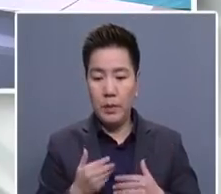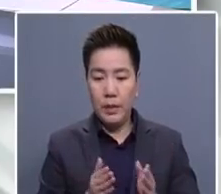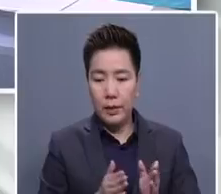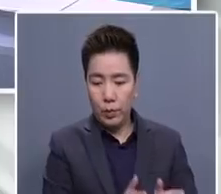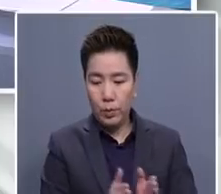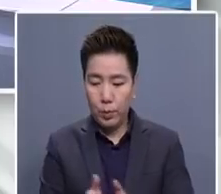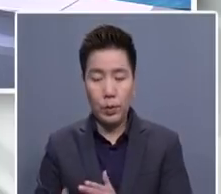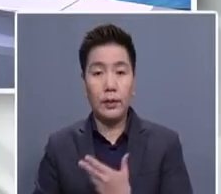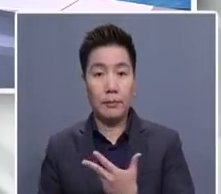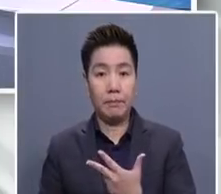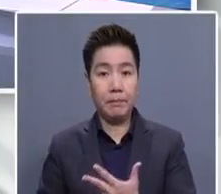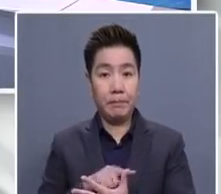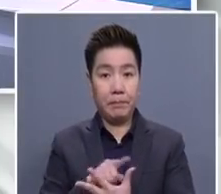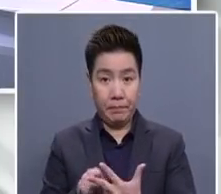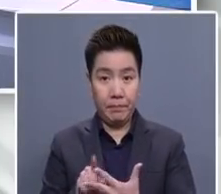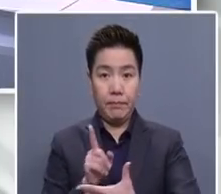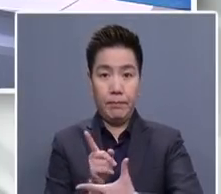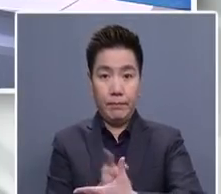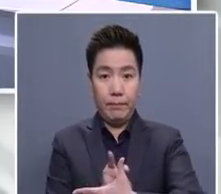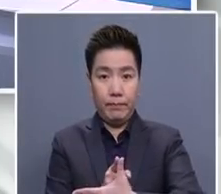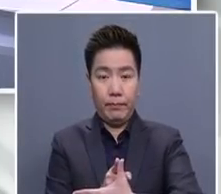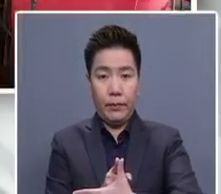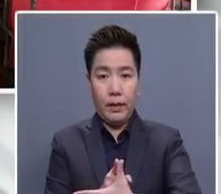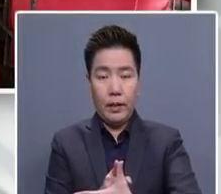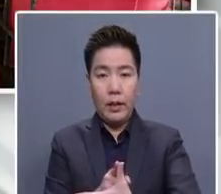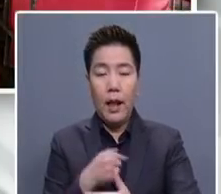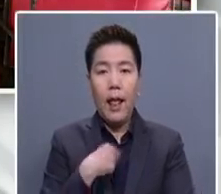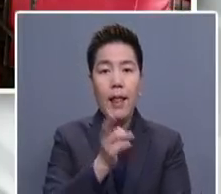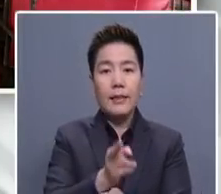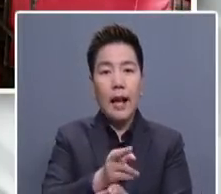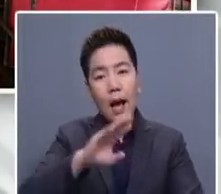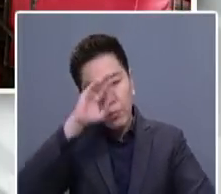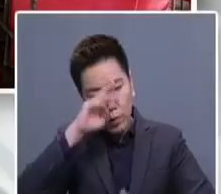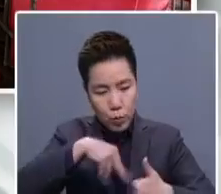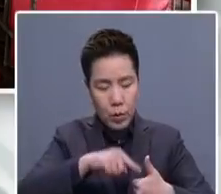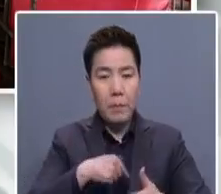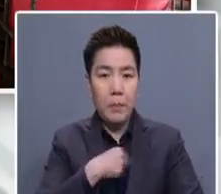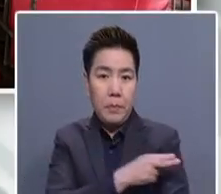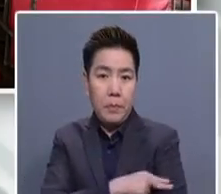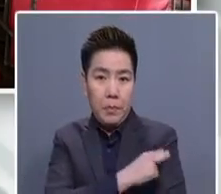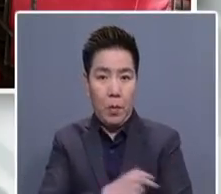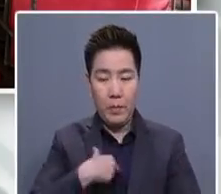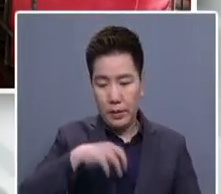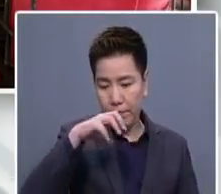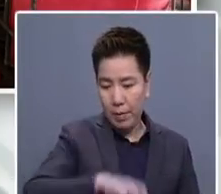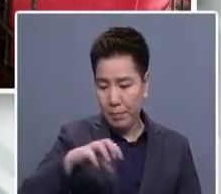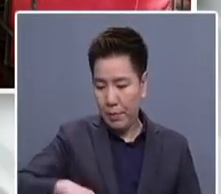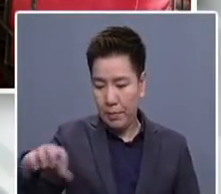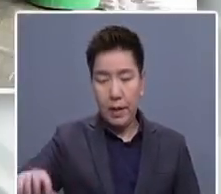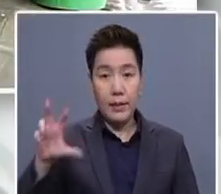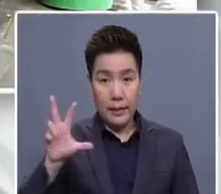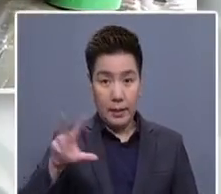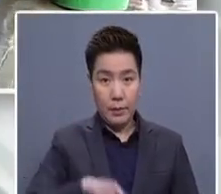นด้วยกันคือส่วนแรกเลยเนี่ยก็คือในพื้นที่ของการรักษาเราก็จะมีโรงพยาบาลหลักอยู่3โรงคือโรงพย